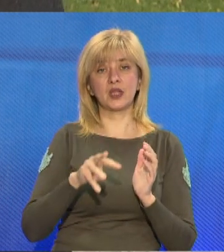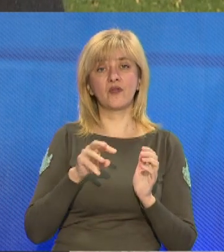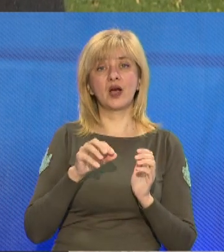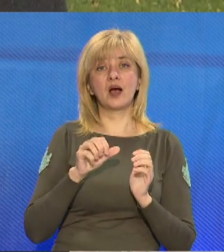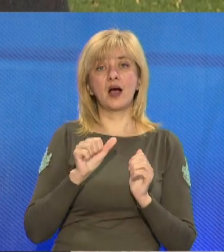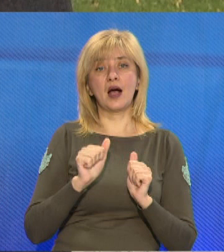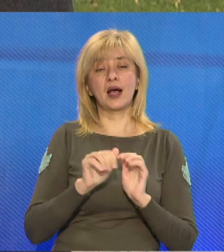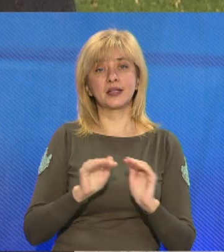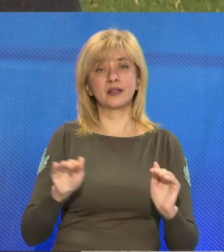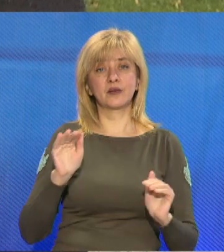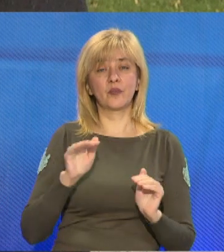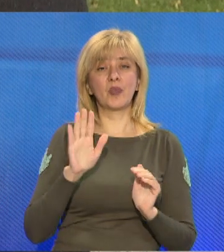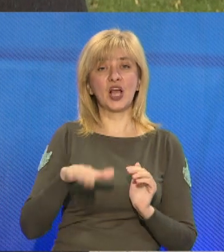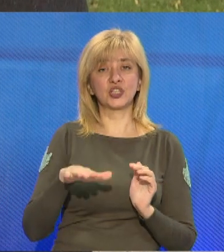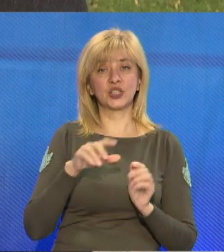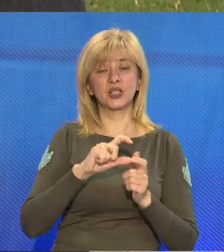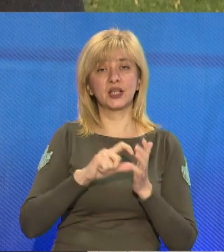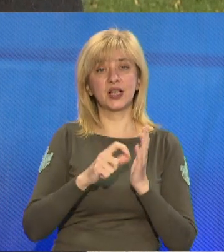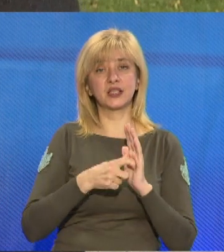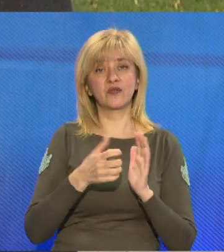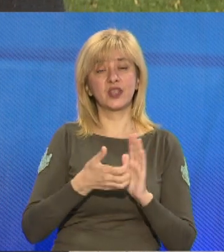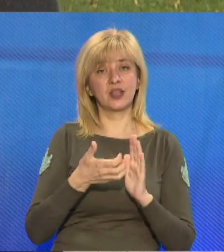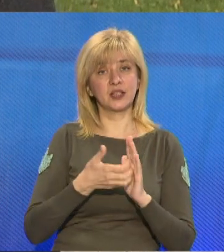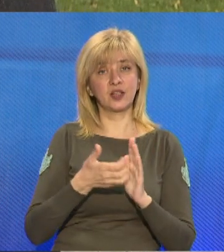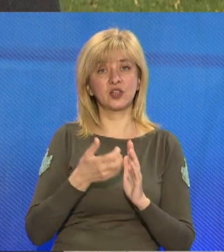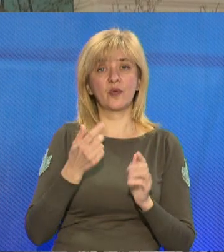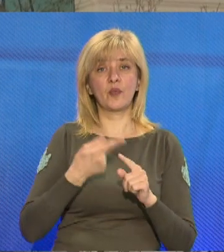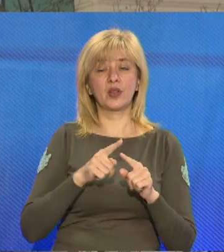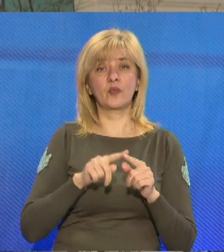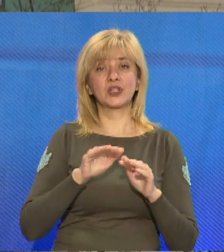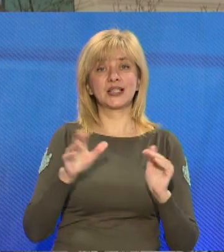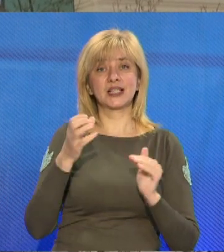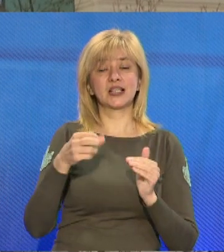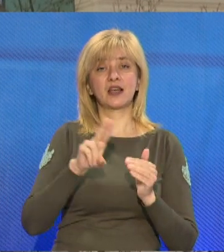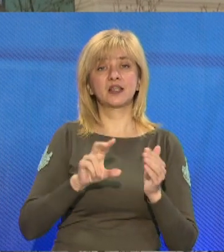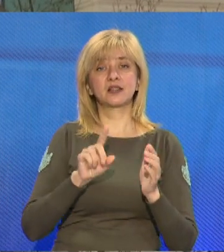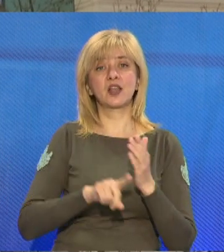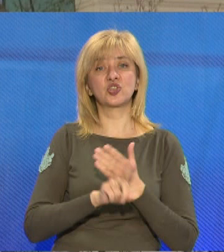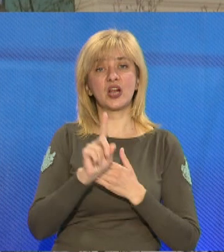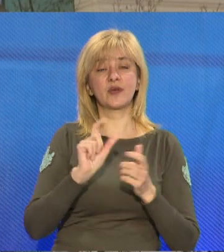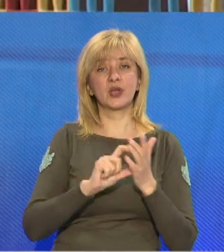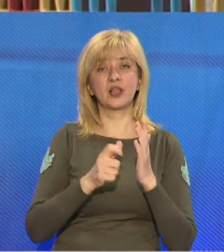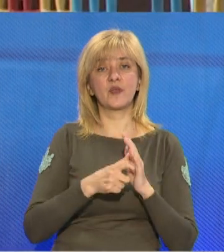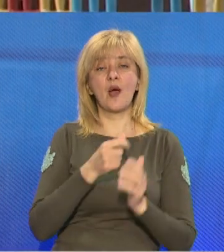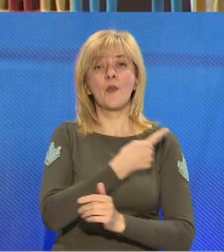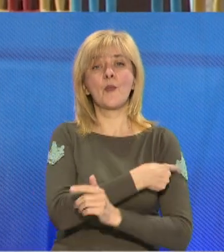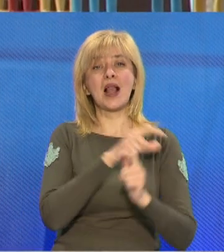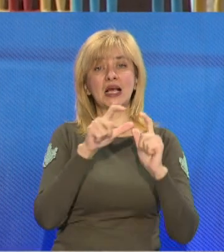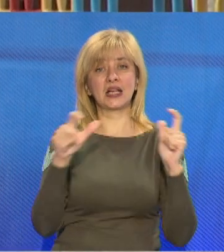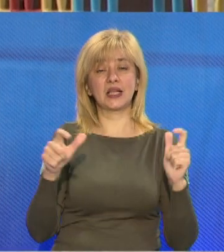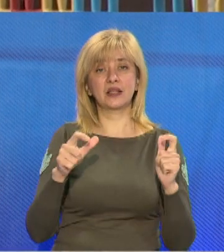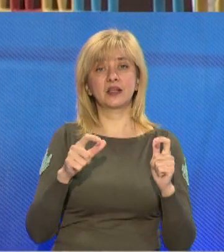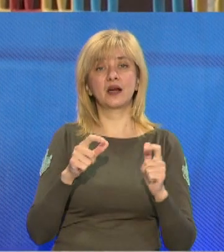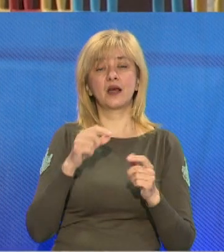500 метров, поэтому здесь предусмотрен вот именно детский сад с начальными классами. Поликлиника для дорослых, до речи, тут доступна у радиусе километра, а